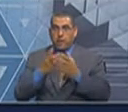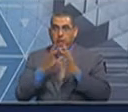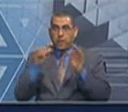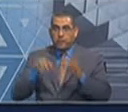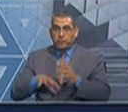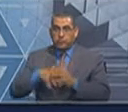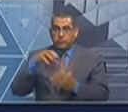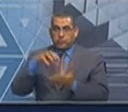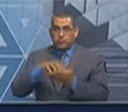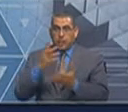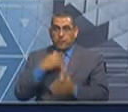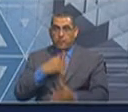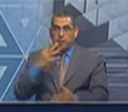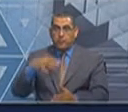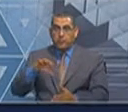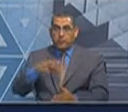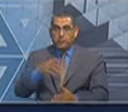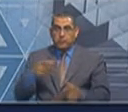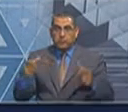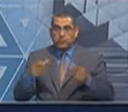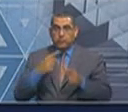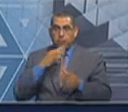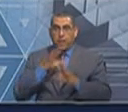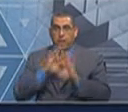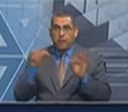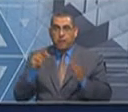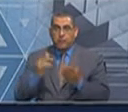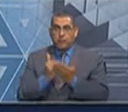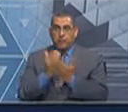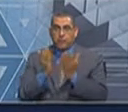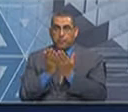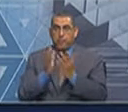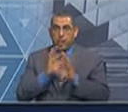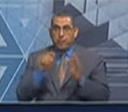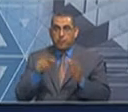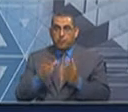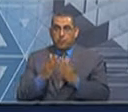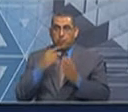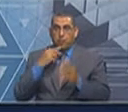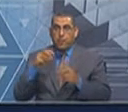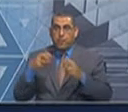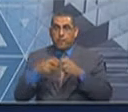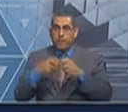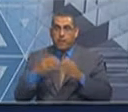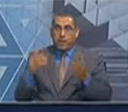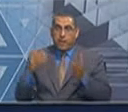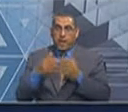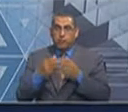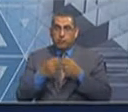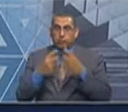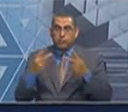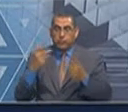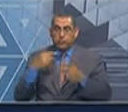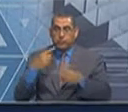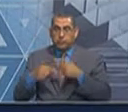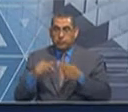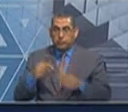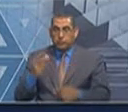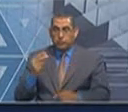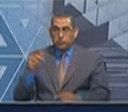المقام في 4 قاعات رئيسية جميع المستلزمات الدراسية، ويستمر المعرض حتى في الفترة